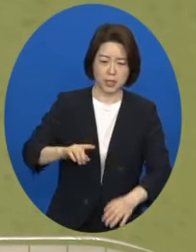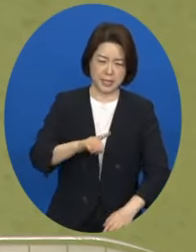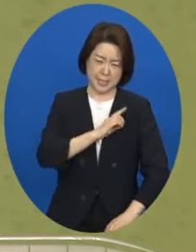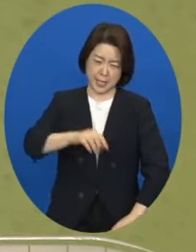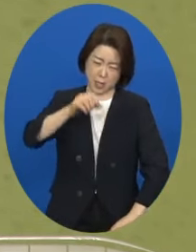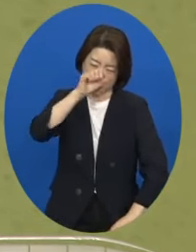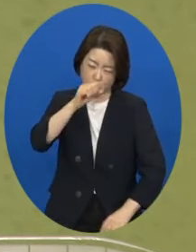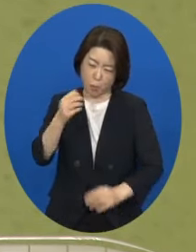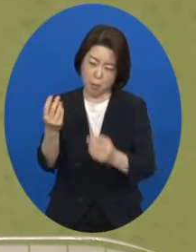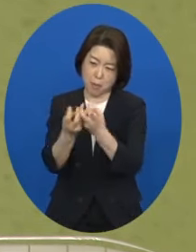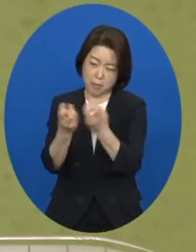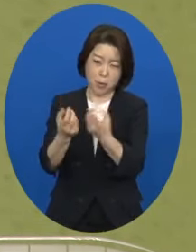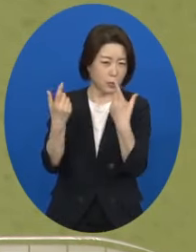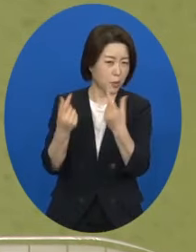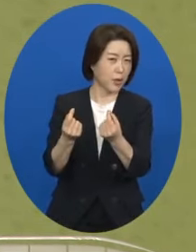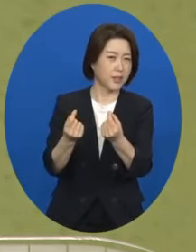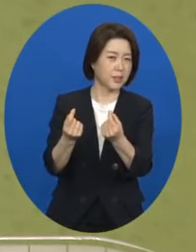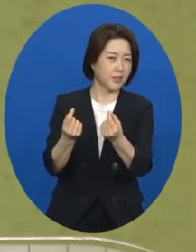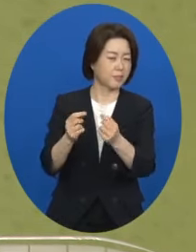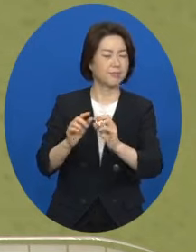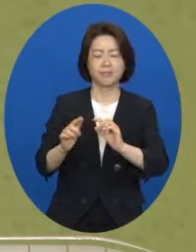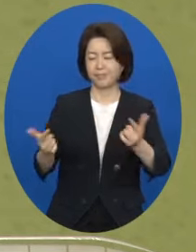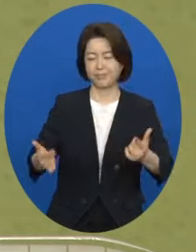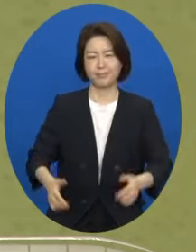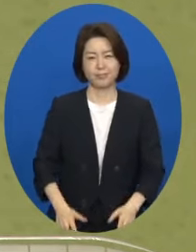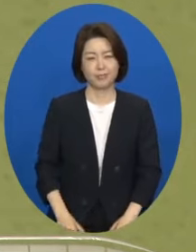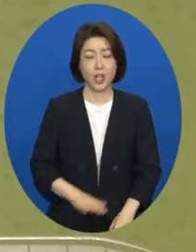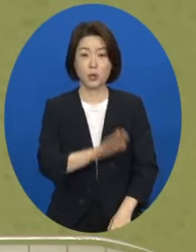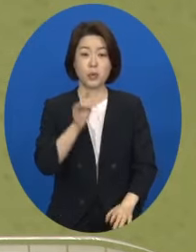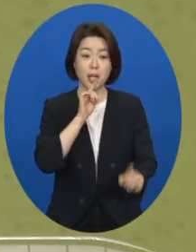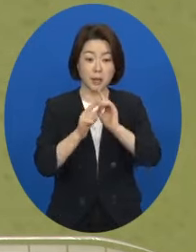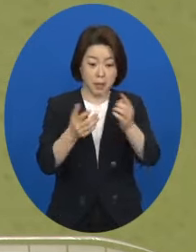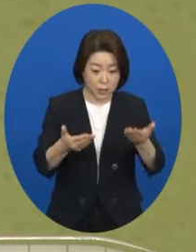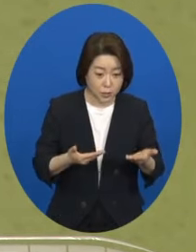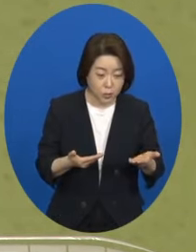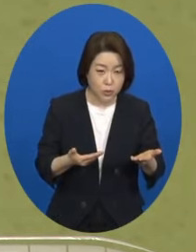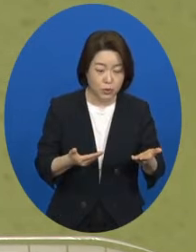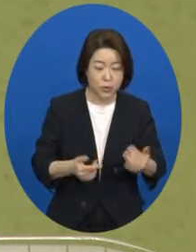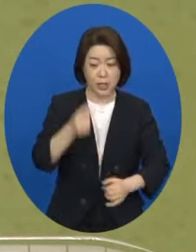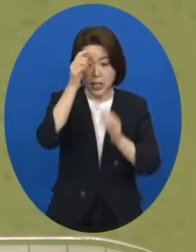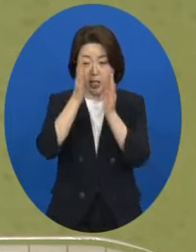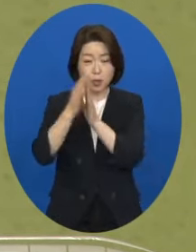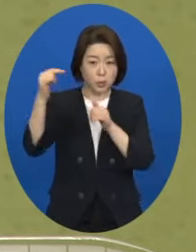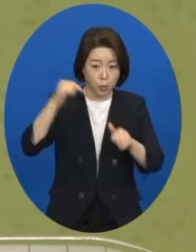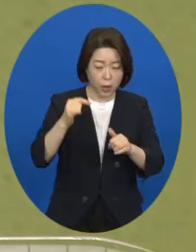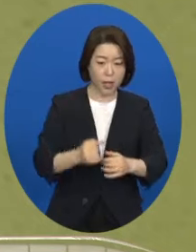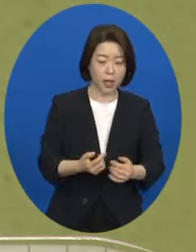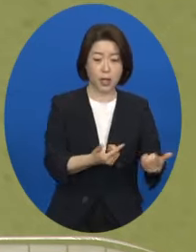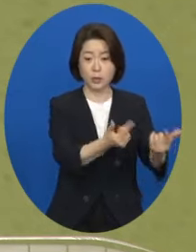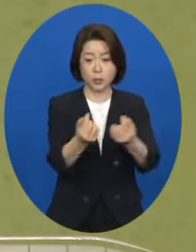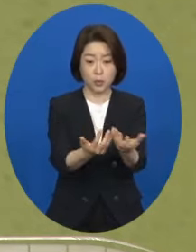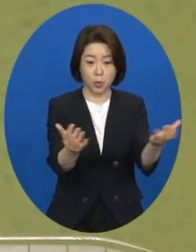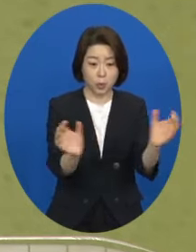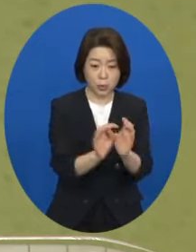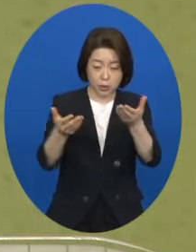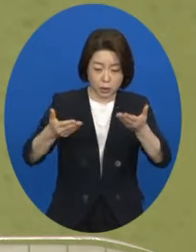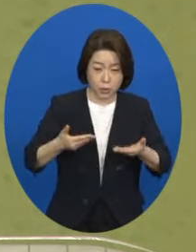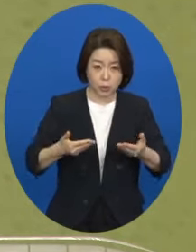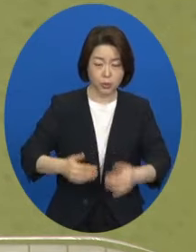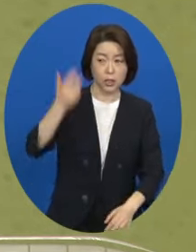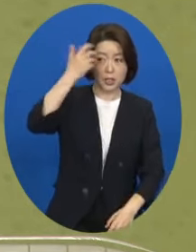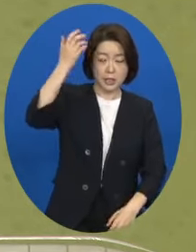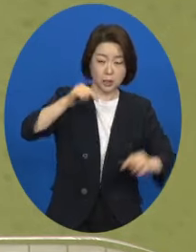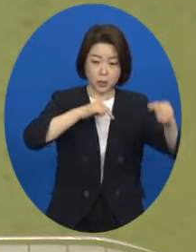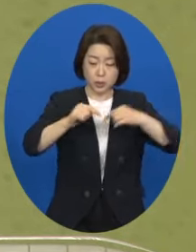거예요. 그래서 하나님은 우리에게 말씀을 주셨어요. 기도하라고 하셨고 공동체를 주셨고 영적 지도자를